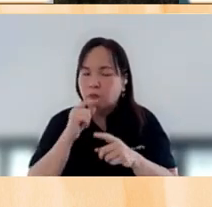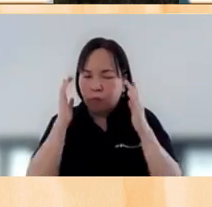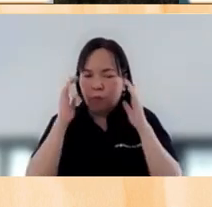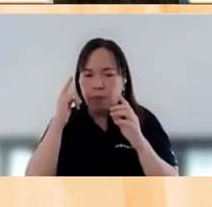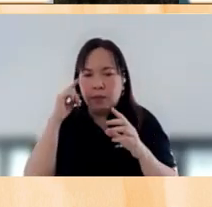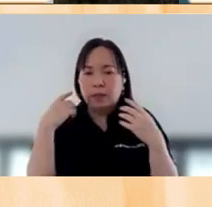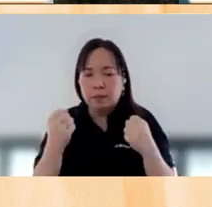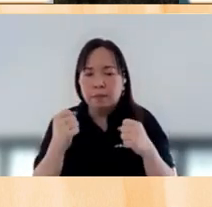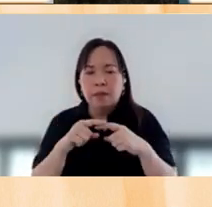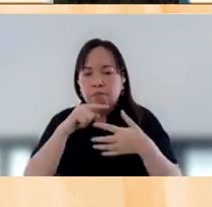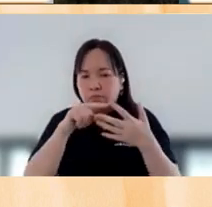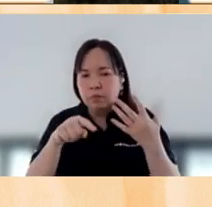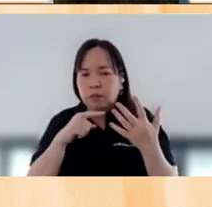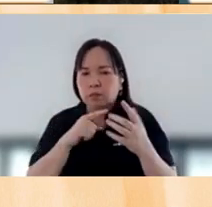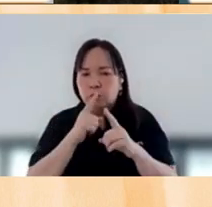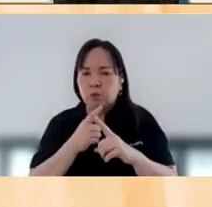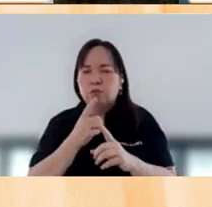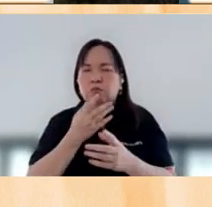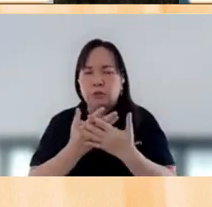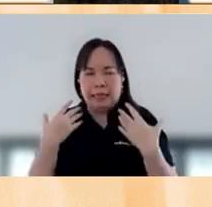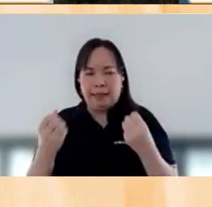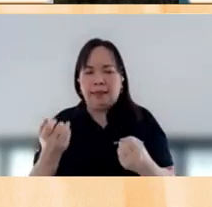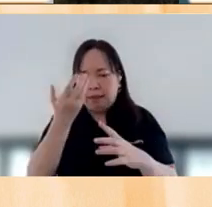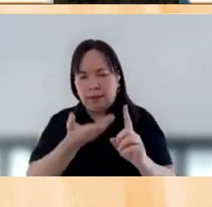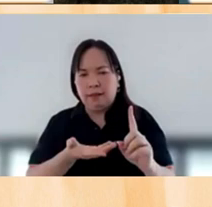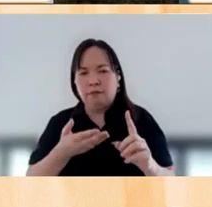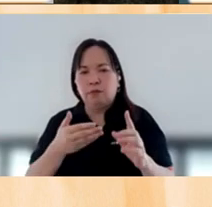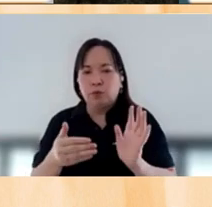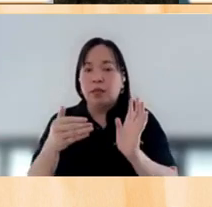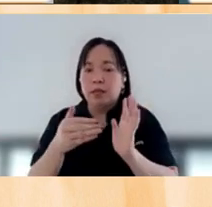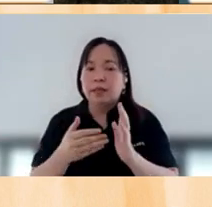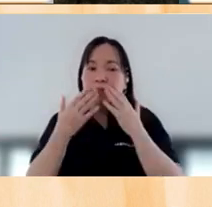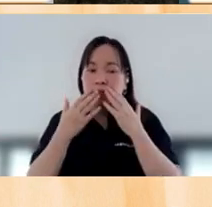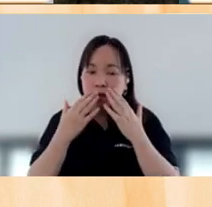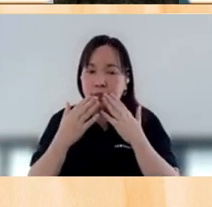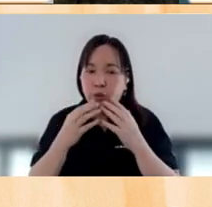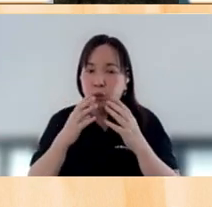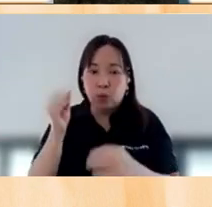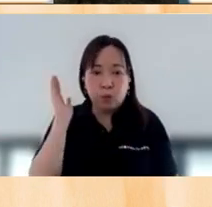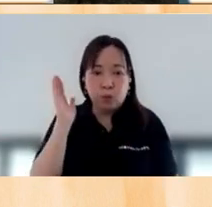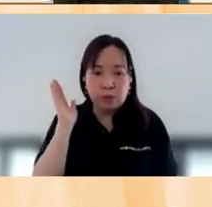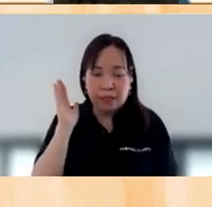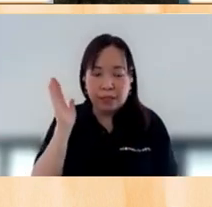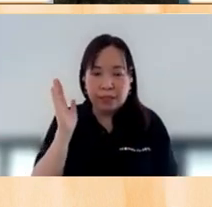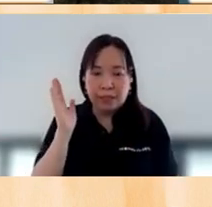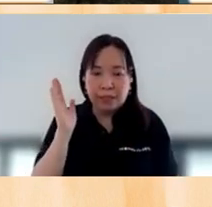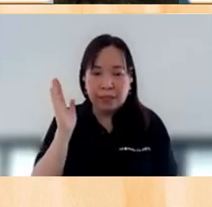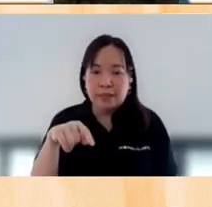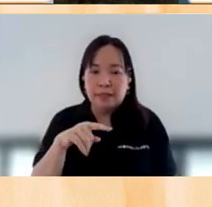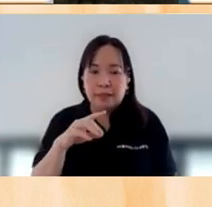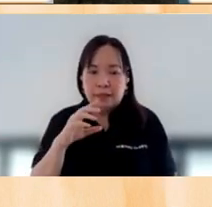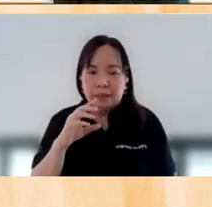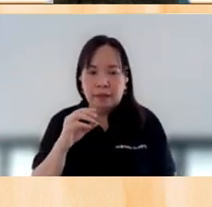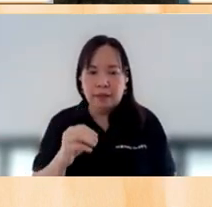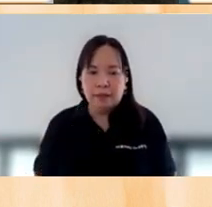kalusugan ng mag-aaral. Muli, maraming salamat sa mga nag-present at sa ating mga